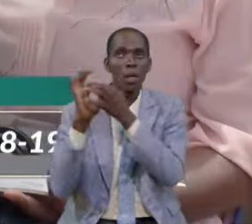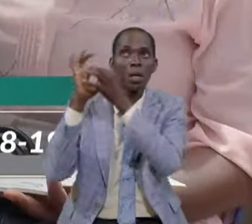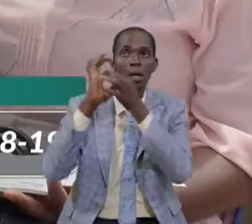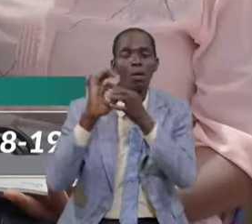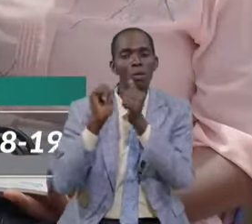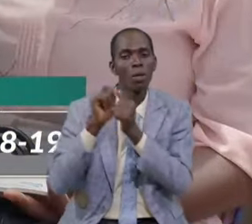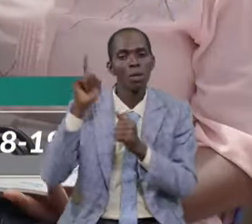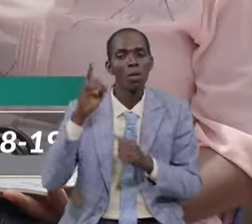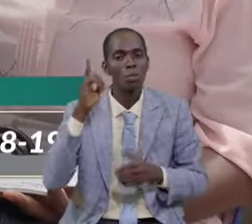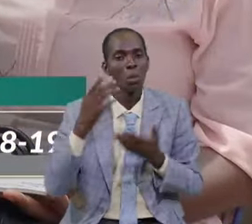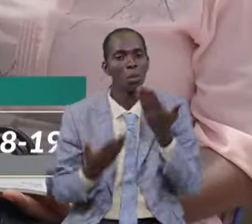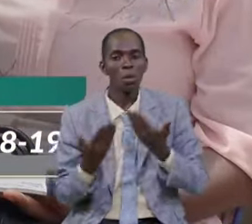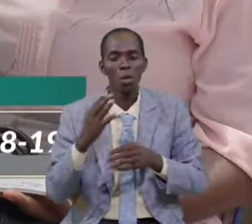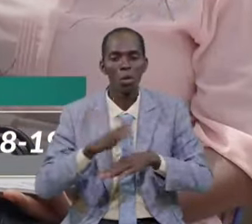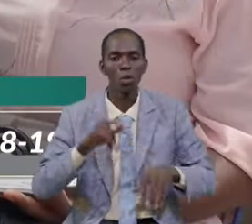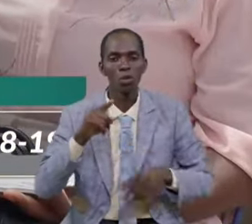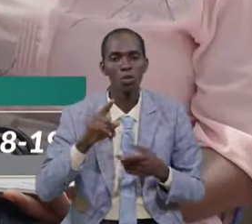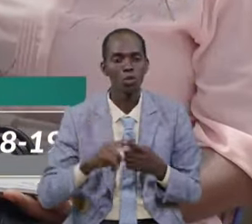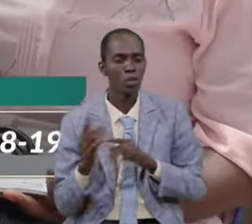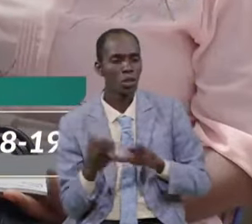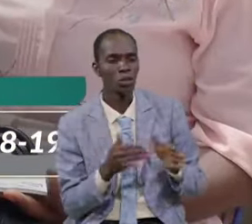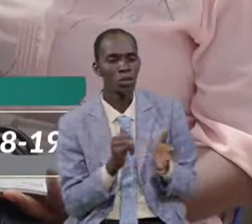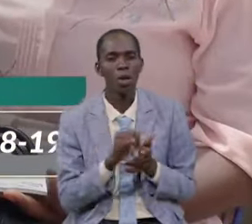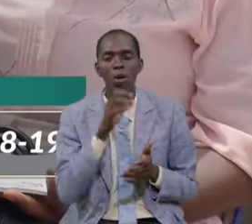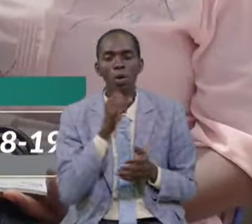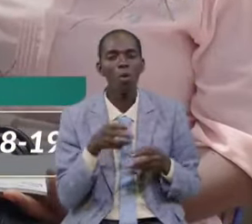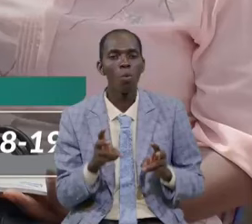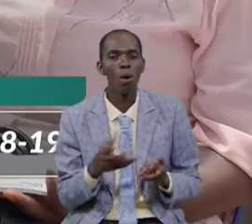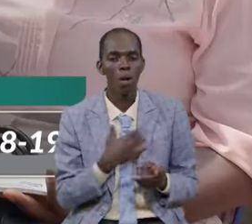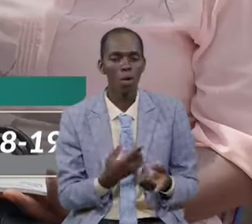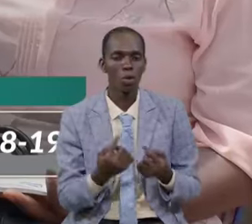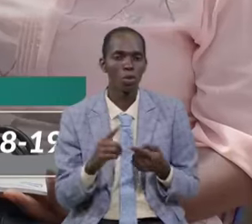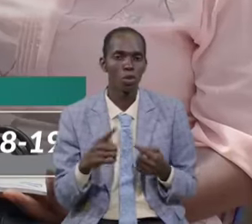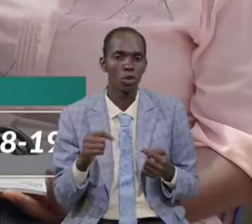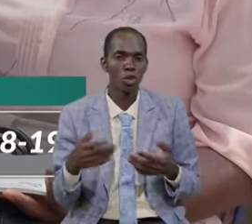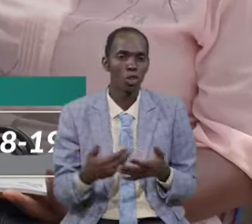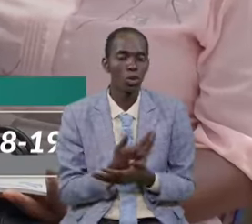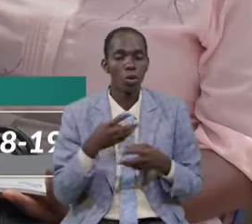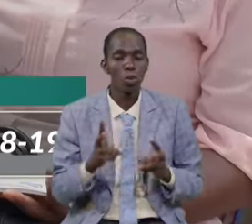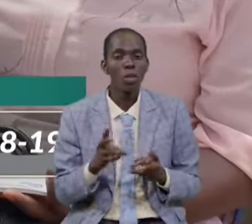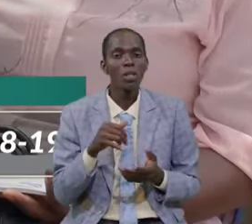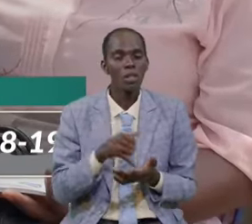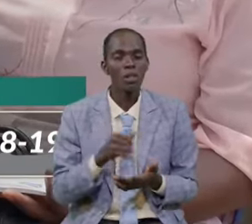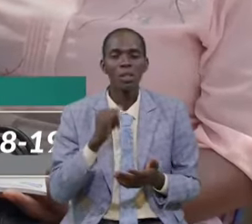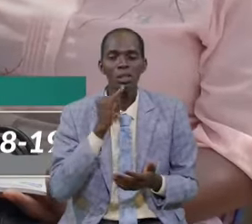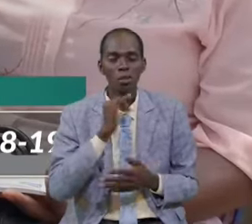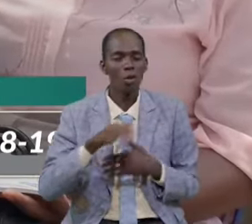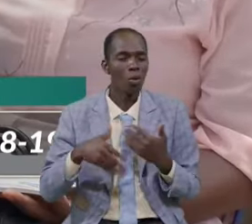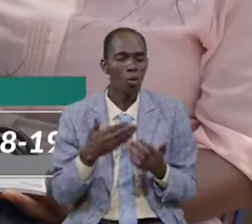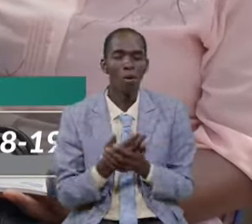abandonner cette ancienne voie et à marcher sur la nouvelle voie. C'est l'invitation de Dieu.